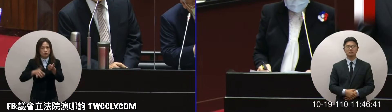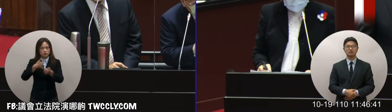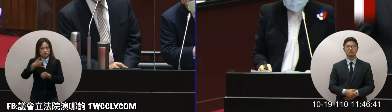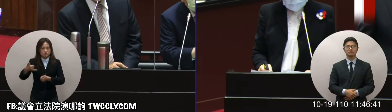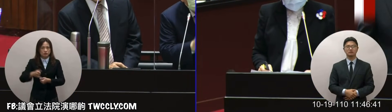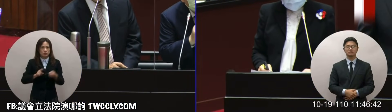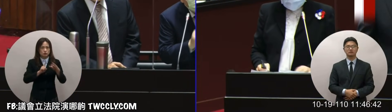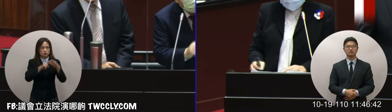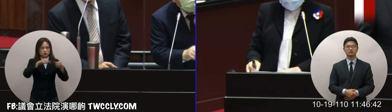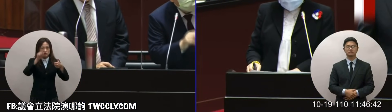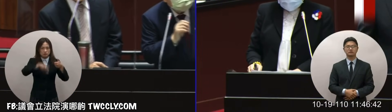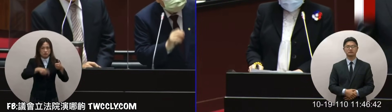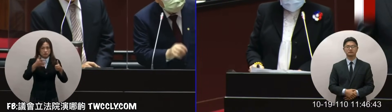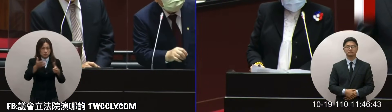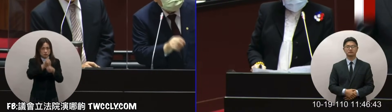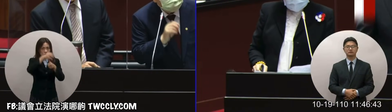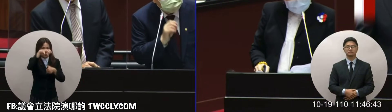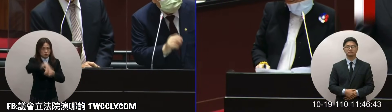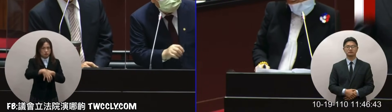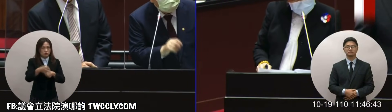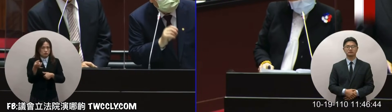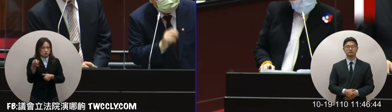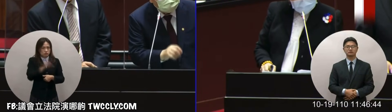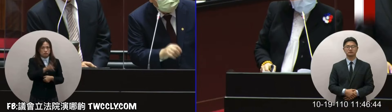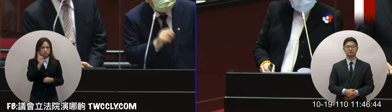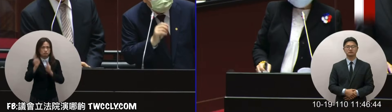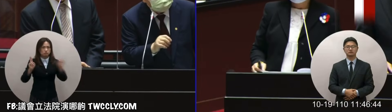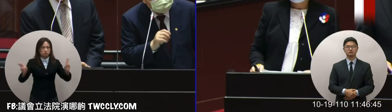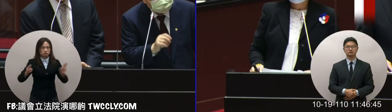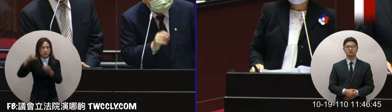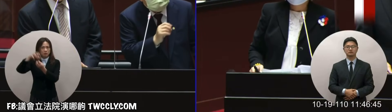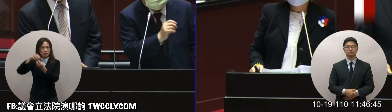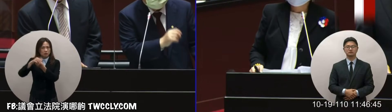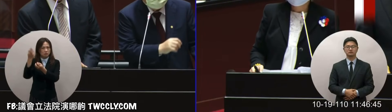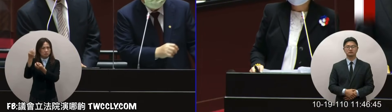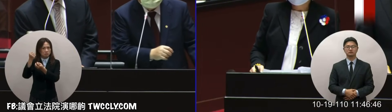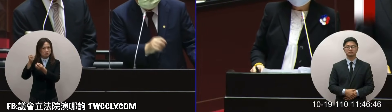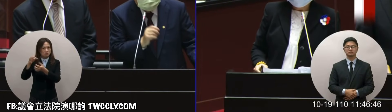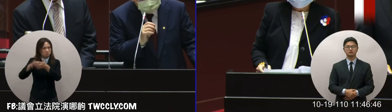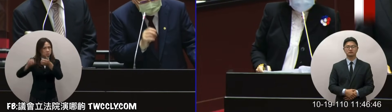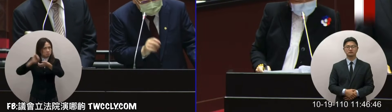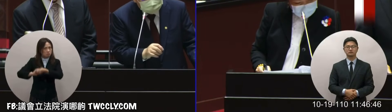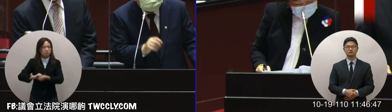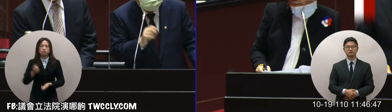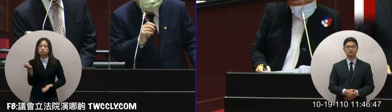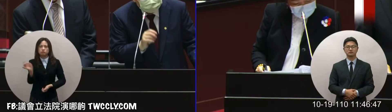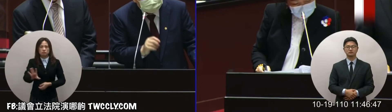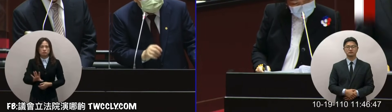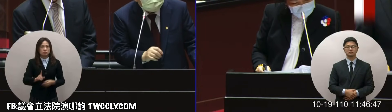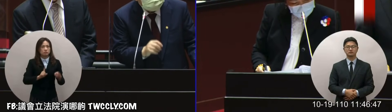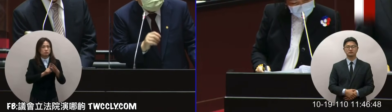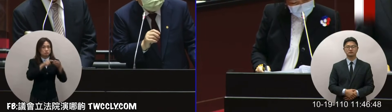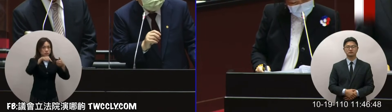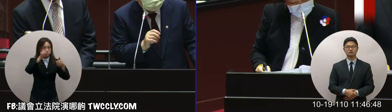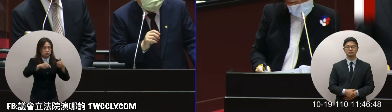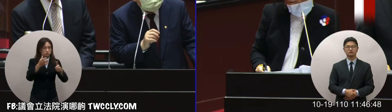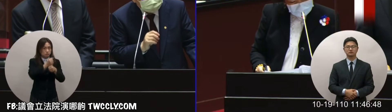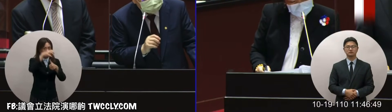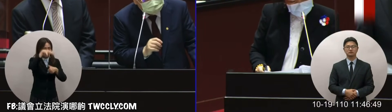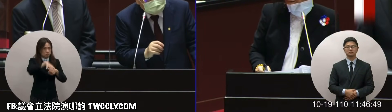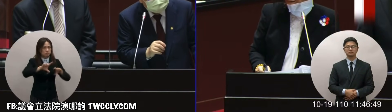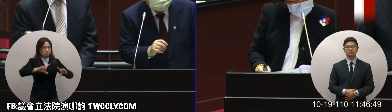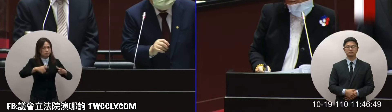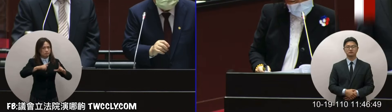主计总处从来没有下令说各单位的便当是多少钱。主计总处只有说在大